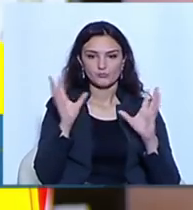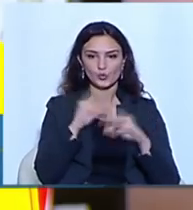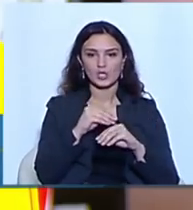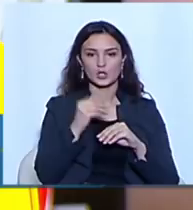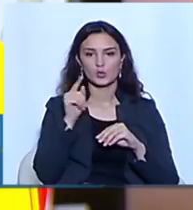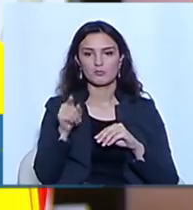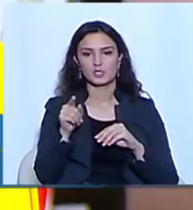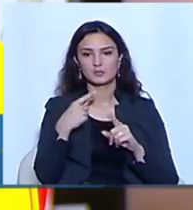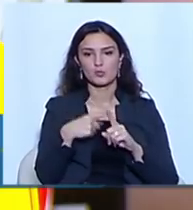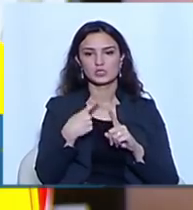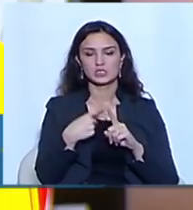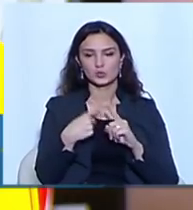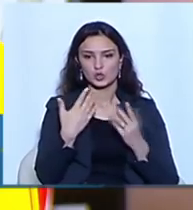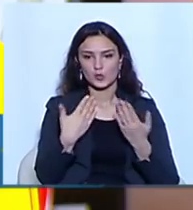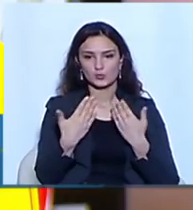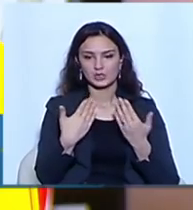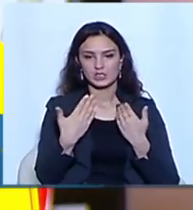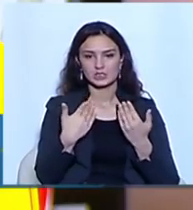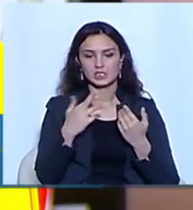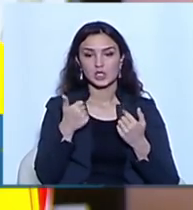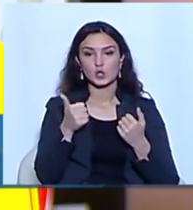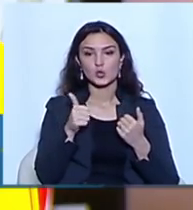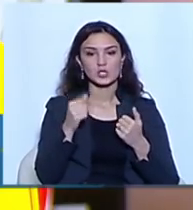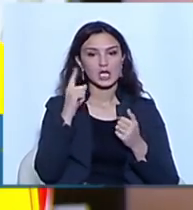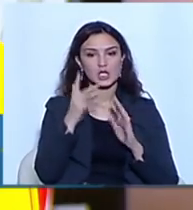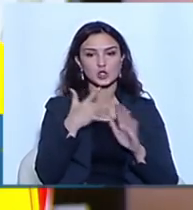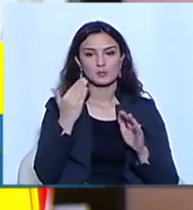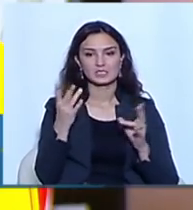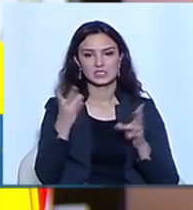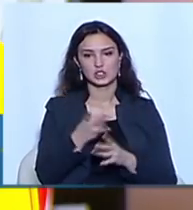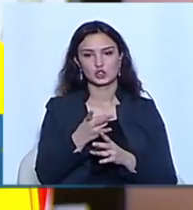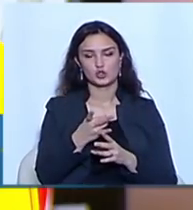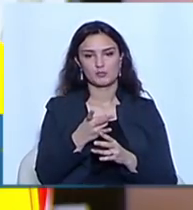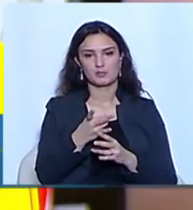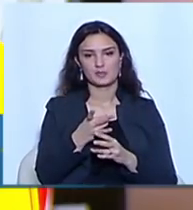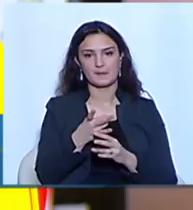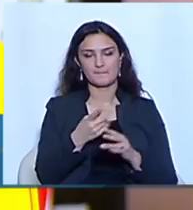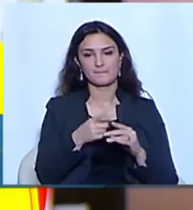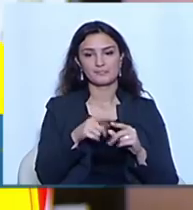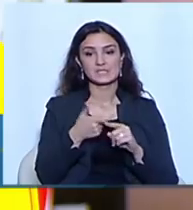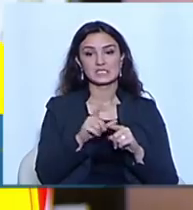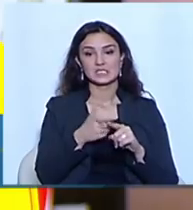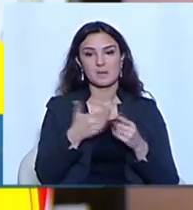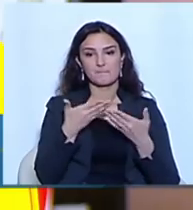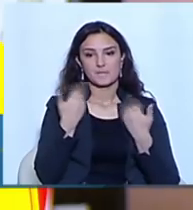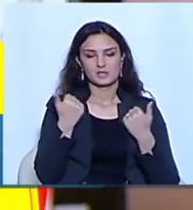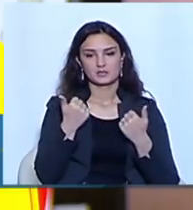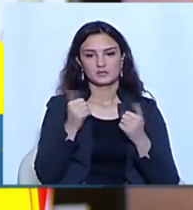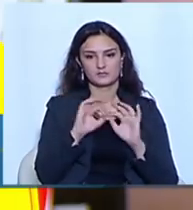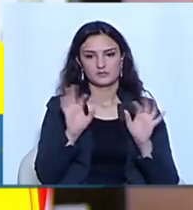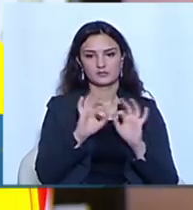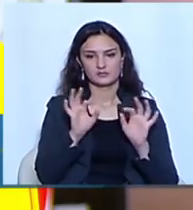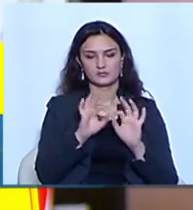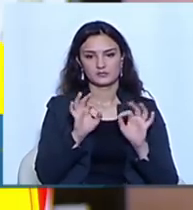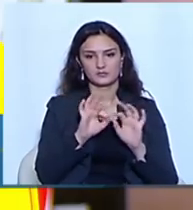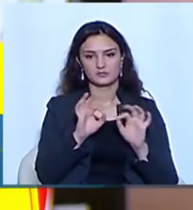მოახერხონ მათ პოზიტიური კომუნიკაცია და როგორ გაიგონ მათი საჭიროებები. აი ძალიან მარტივ მაგალითს ვიტყვი, ხო?